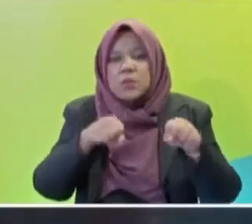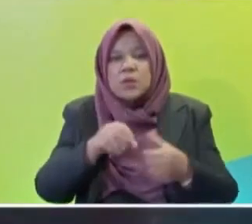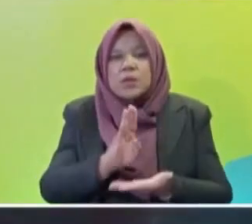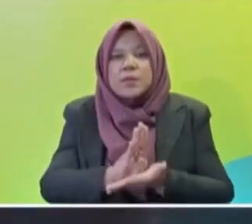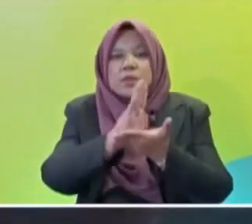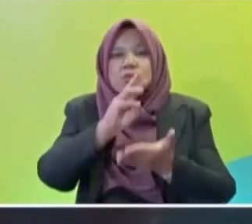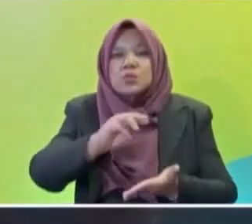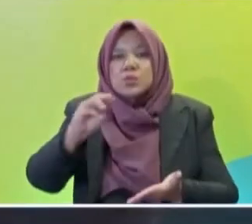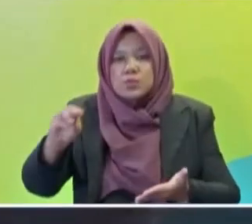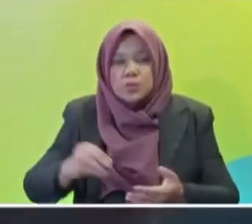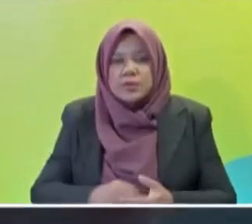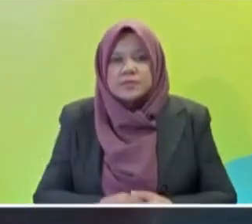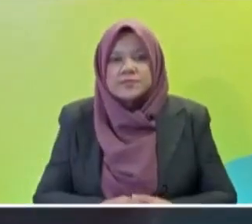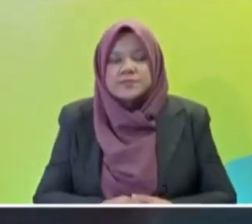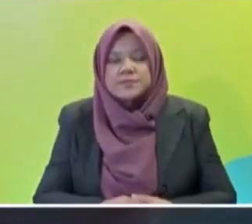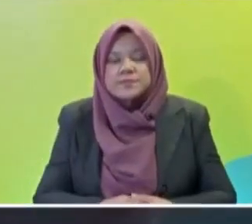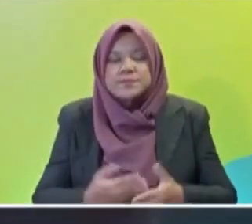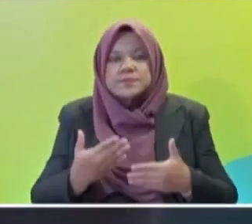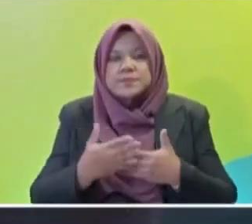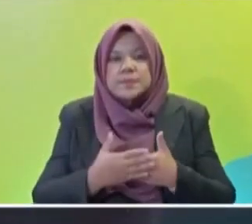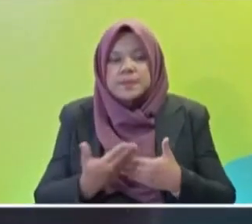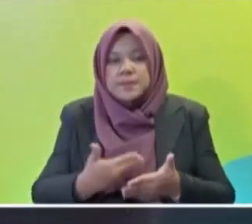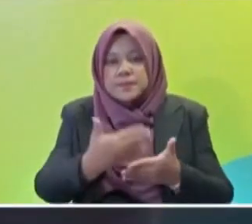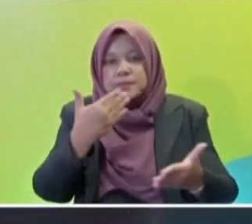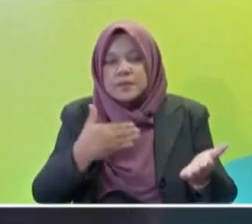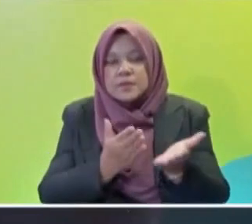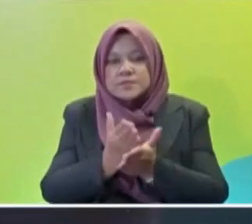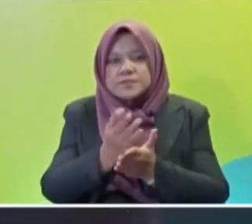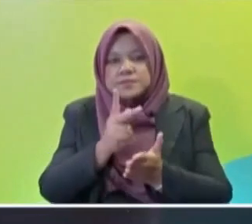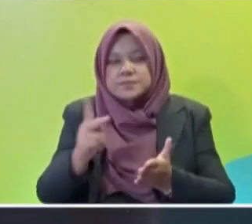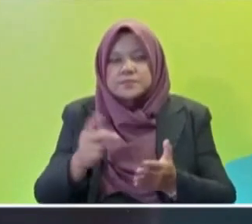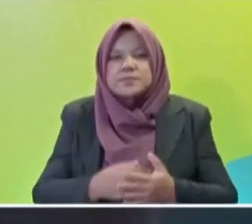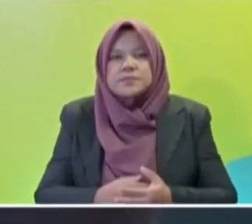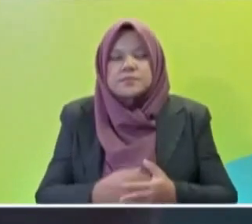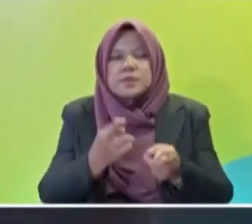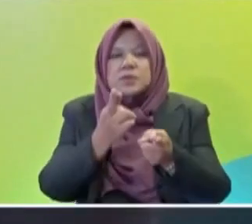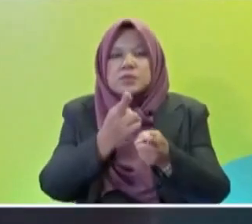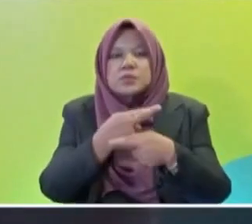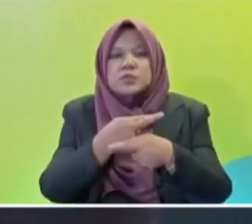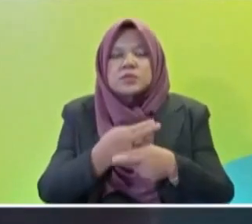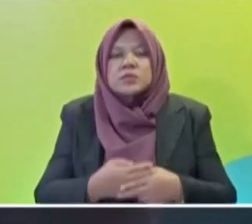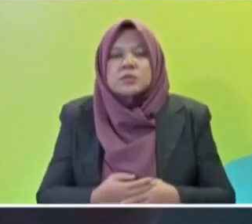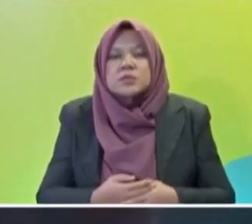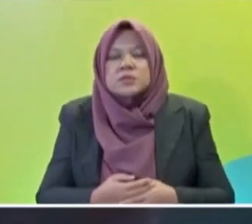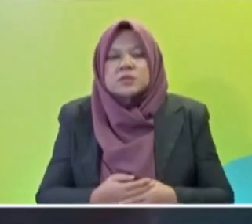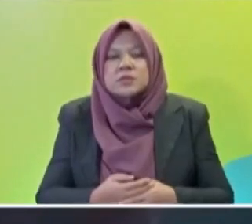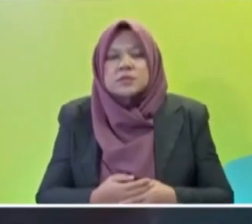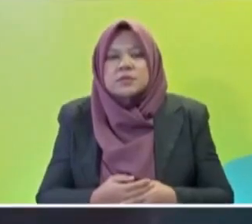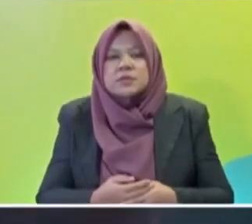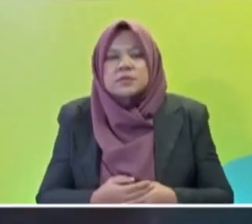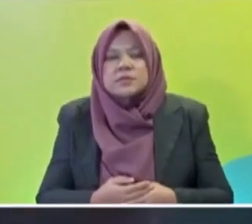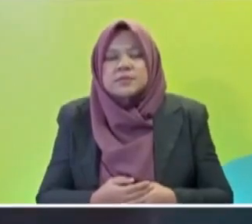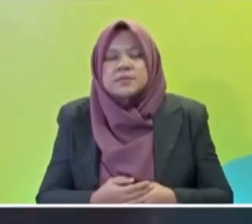baik sebelum kita teruskan apa kata kita cek gua beli kongsikan rumusan atau kesimpulan untuk segmen yang